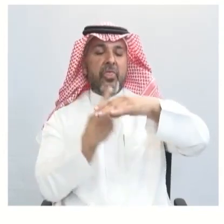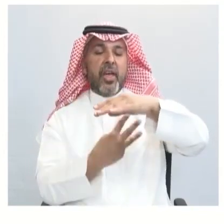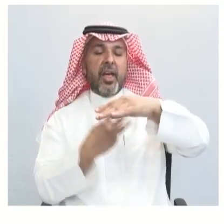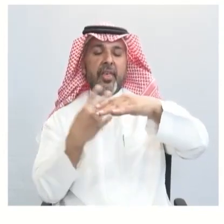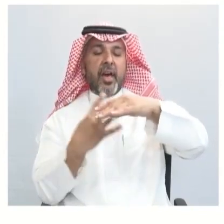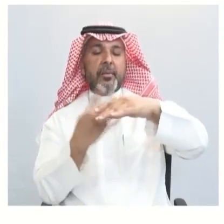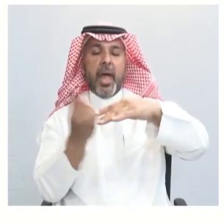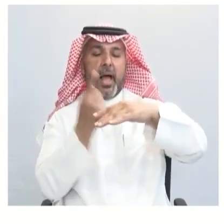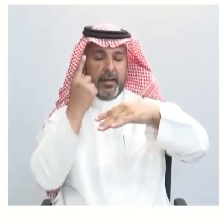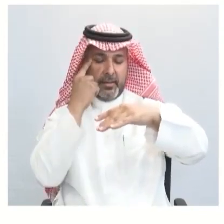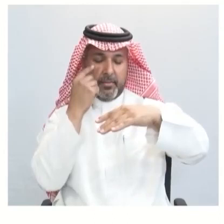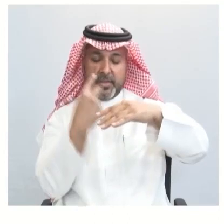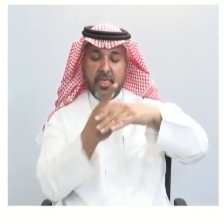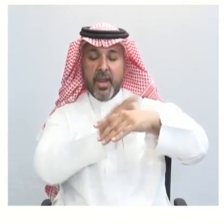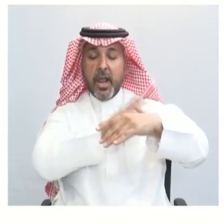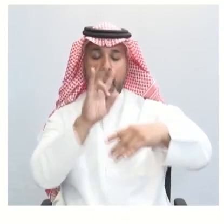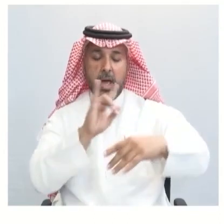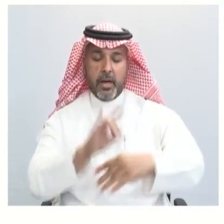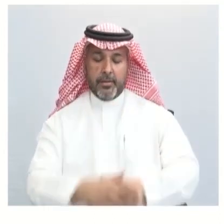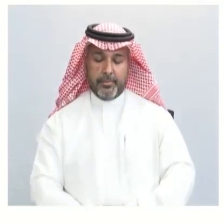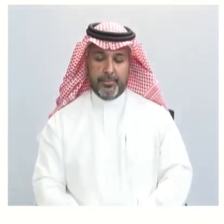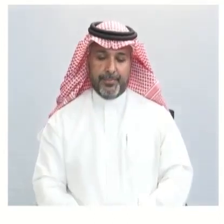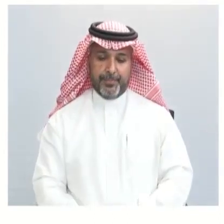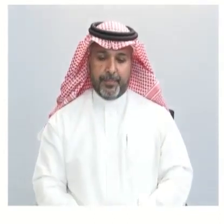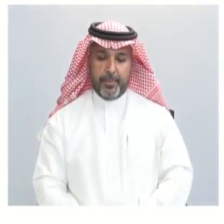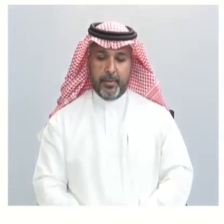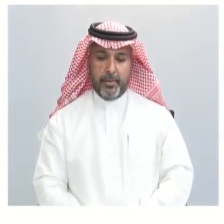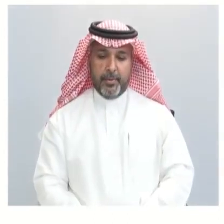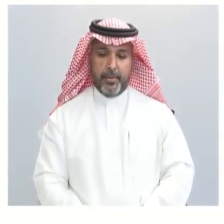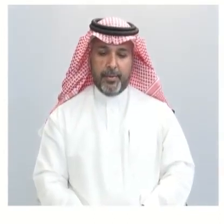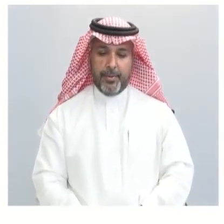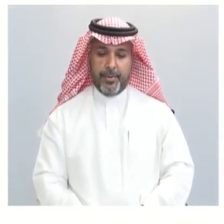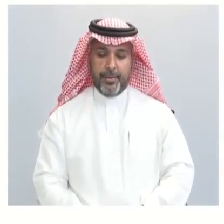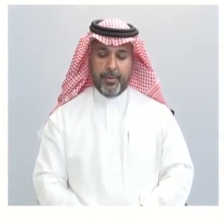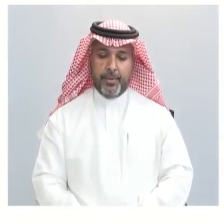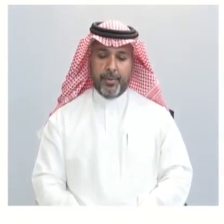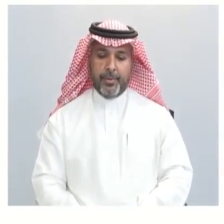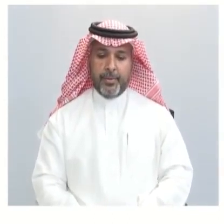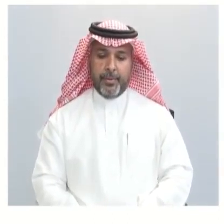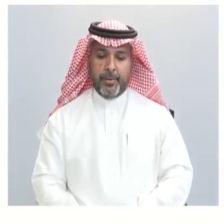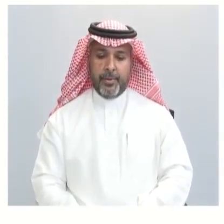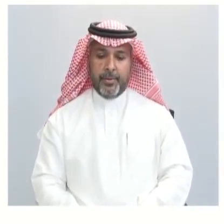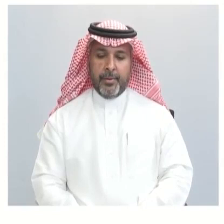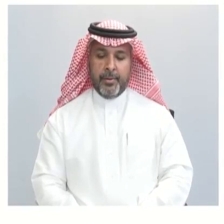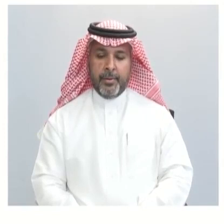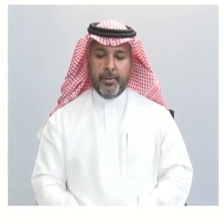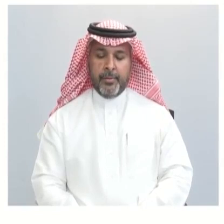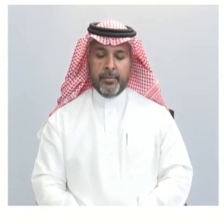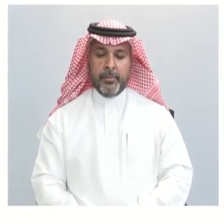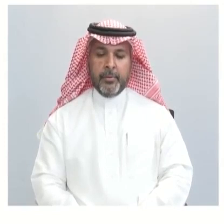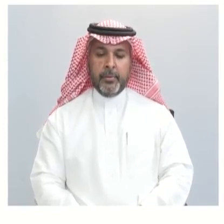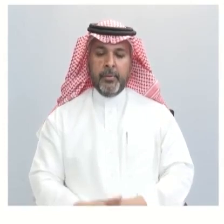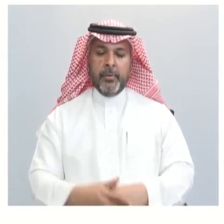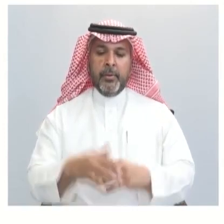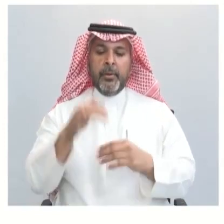مطروح ناخذه بنفس اشارته اذا ئد 1 اين الواحد في الواي طبعا اين الواحد في